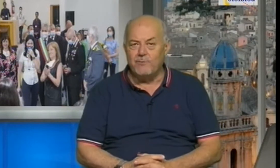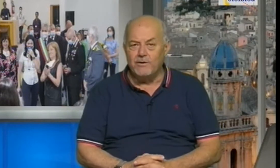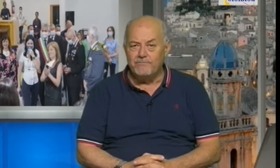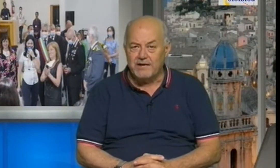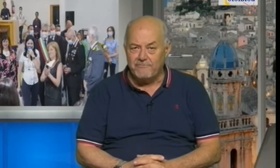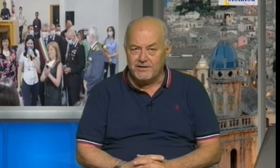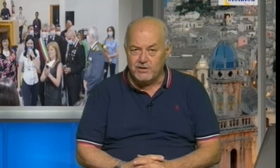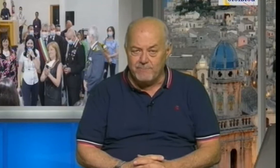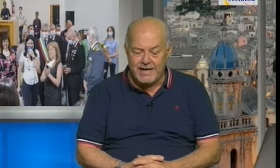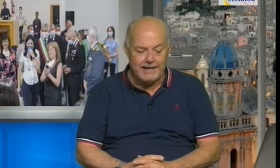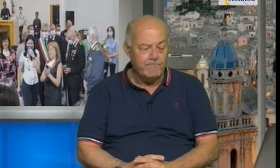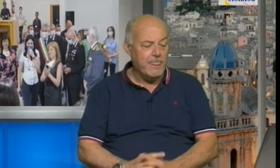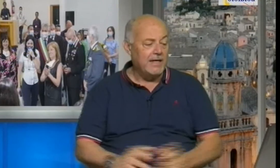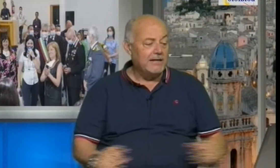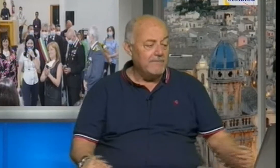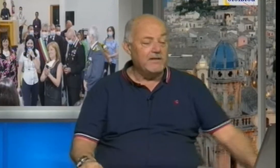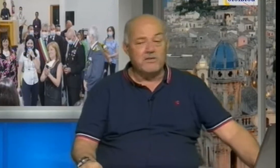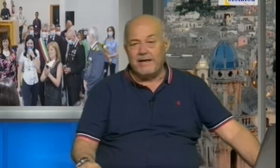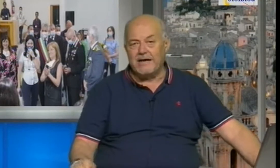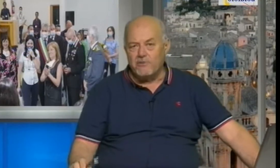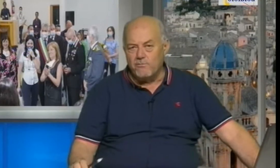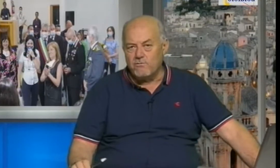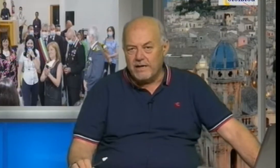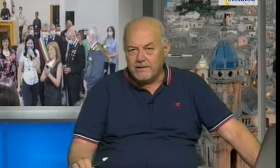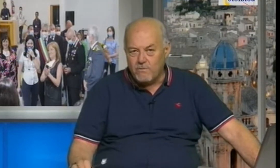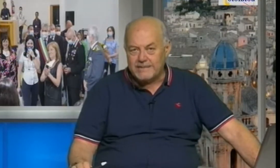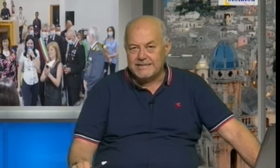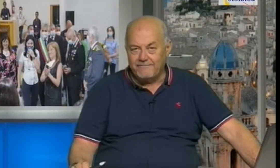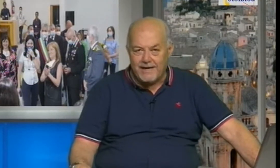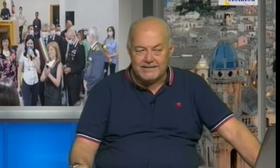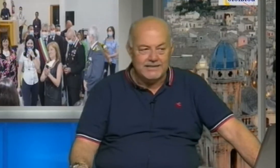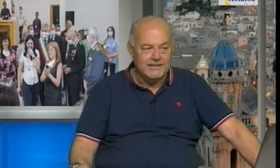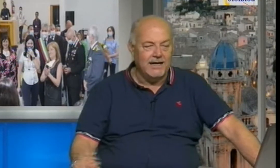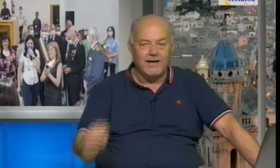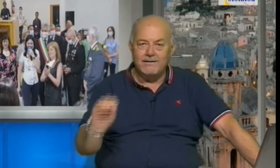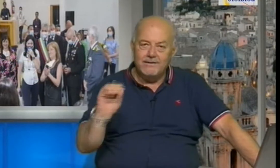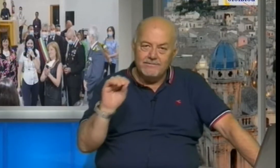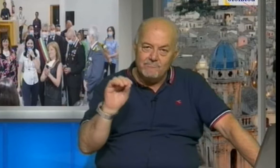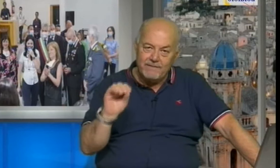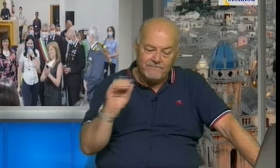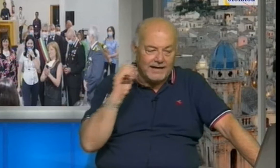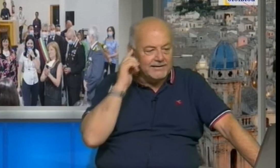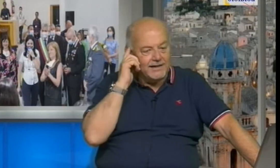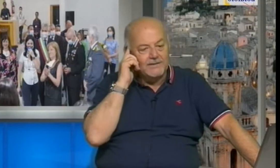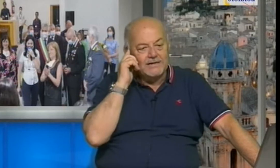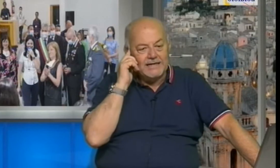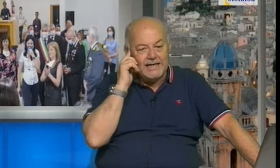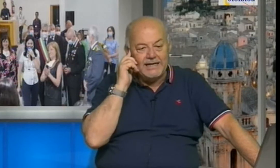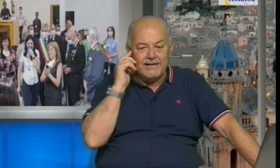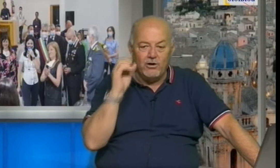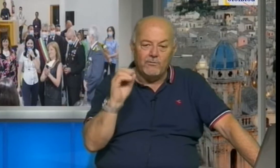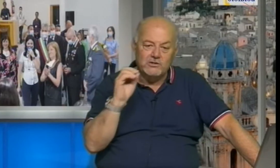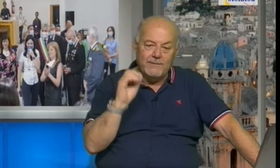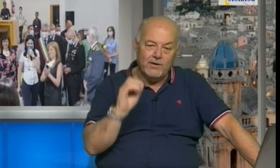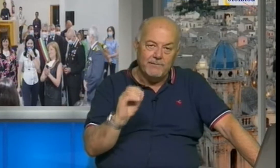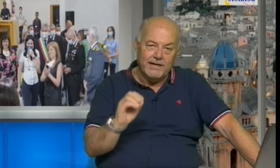speriamo che faccia bene. Invece pare che comunque questa fase sia ben fatta, e